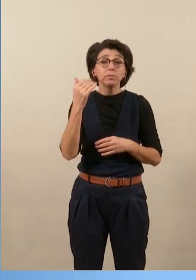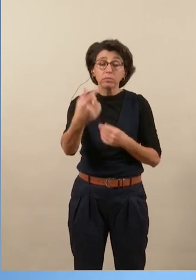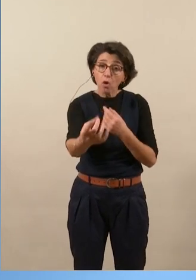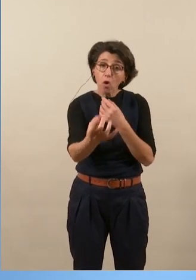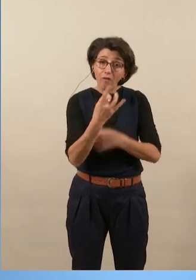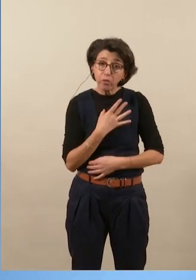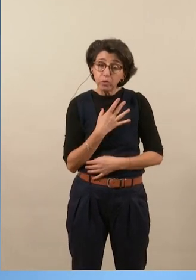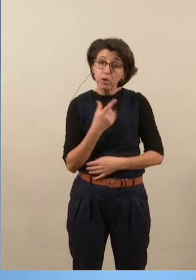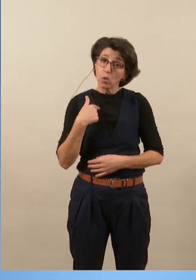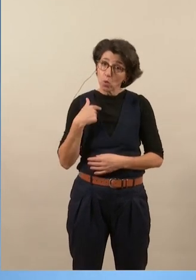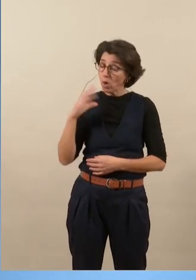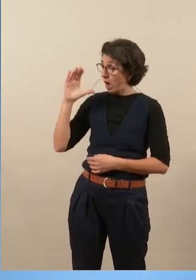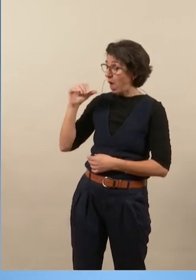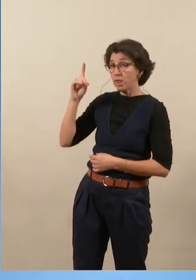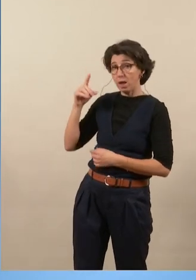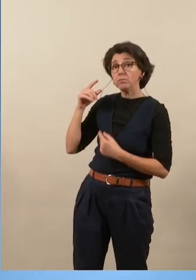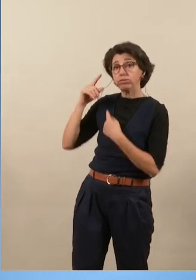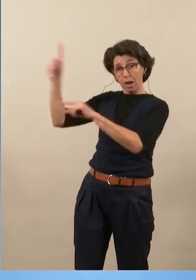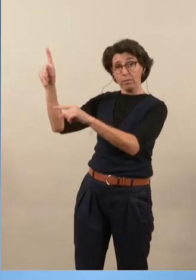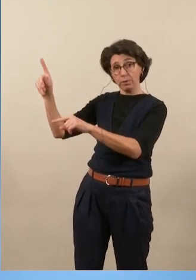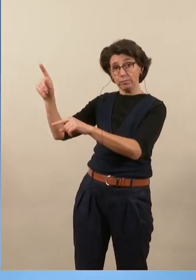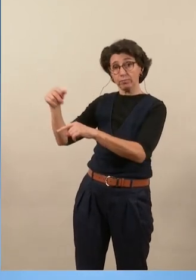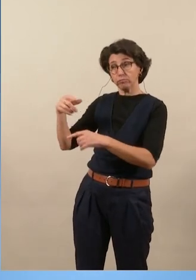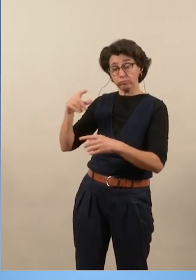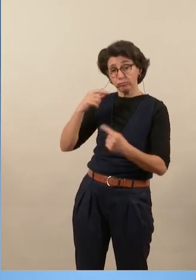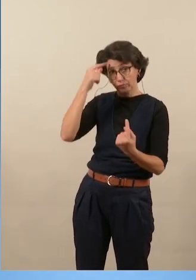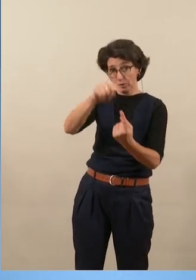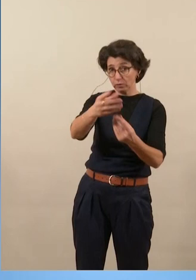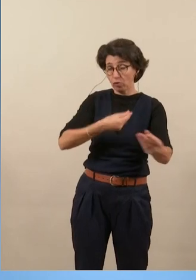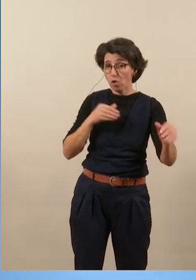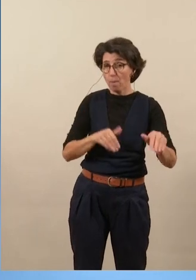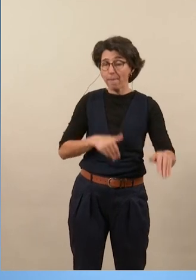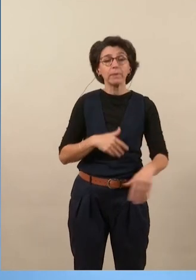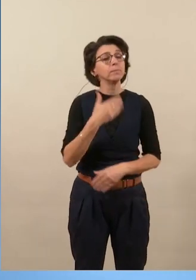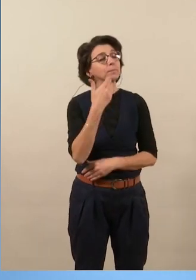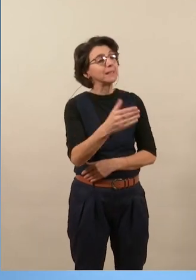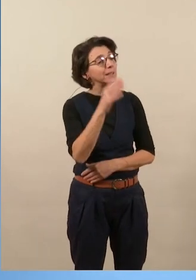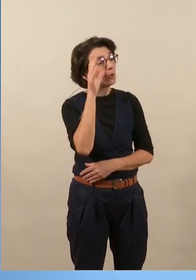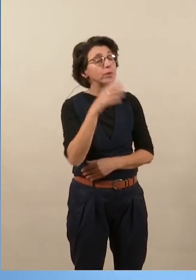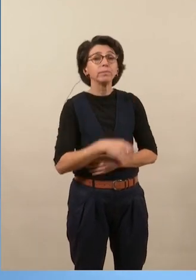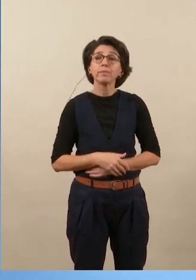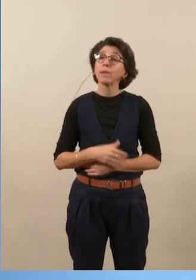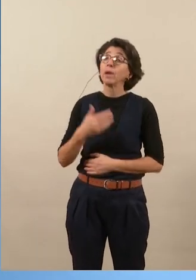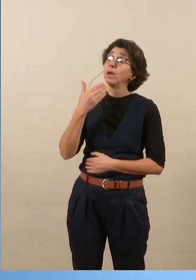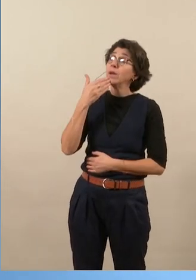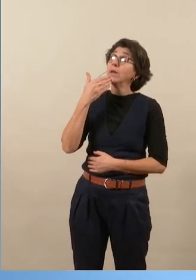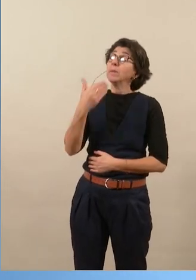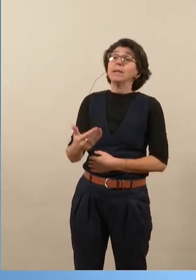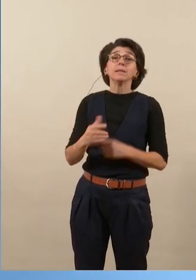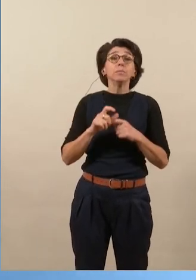à solliciter la CADA pour les obtenir je vous remercie merci nous avons ensuite